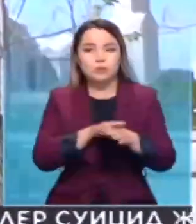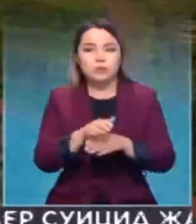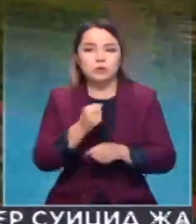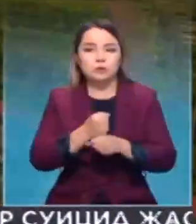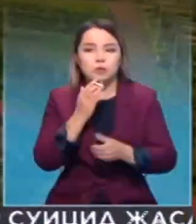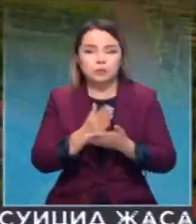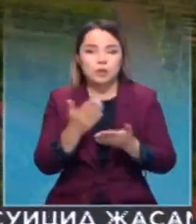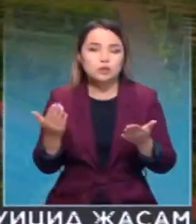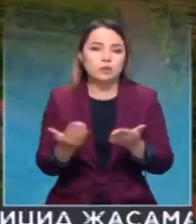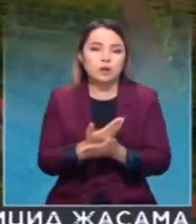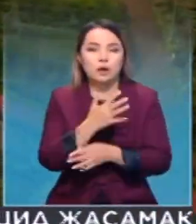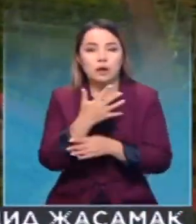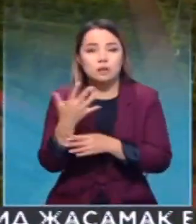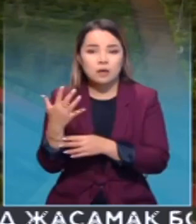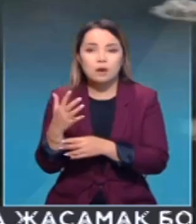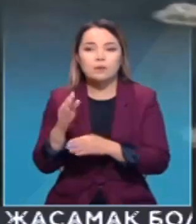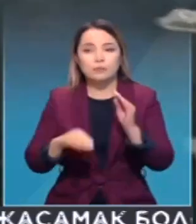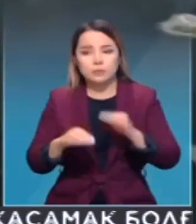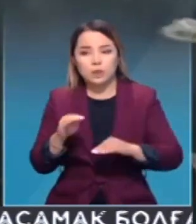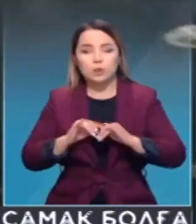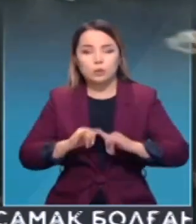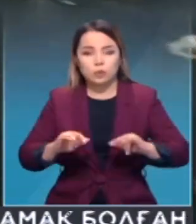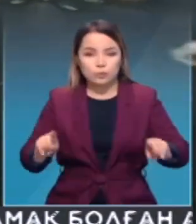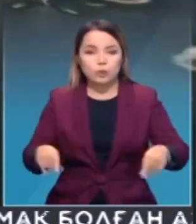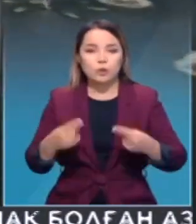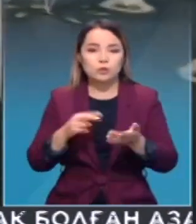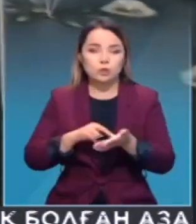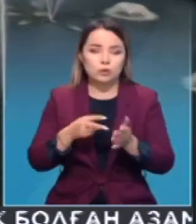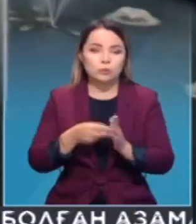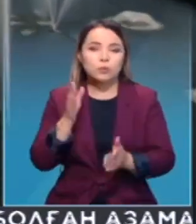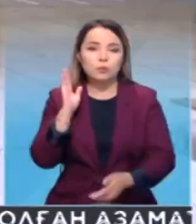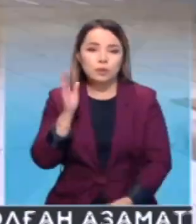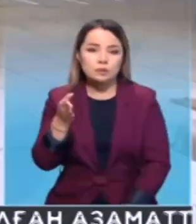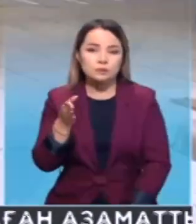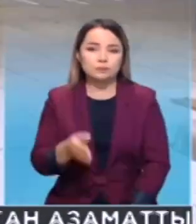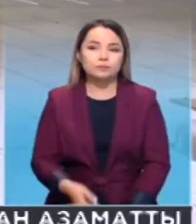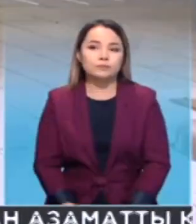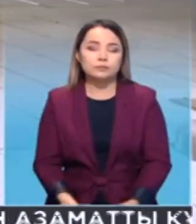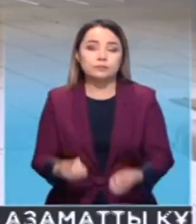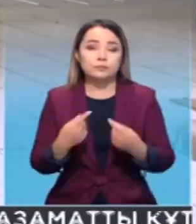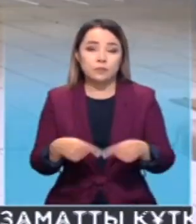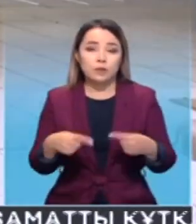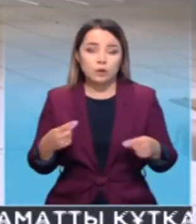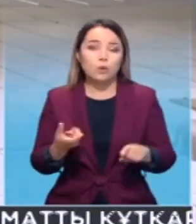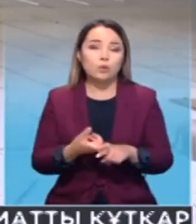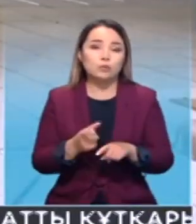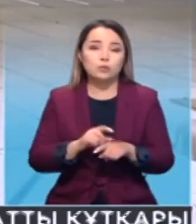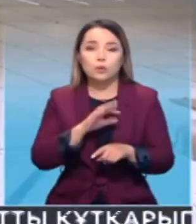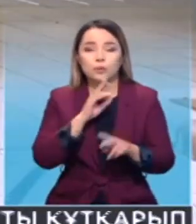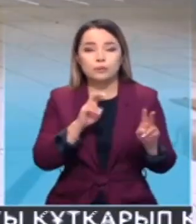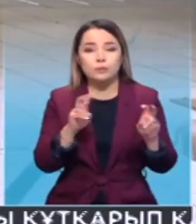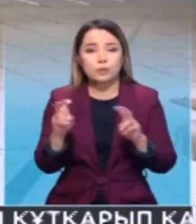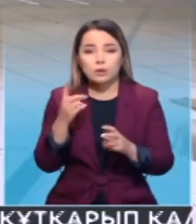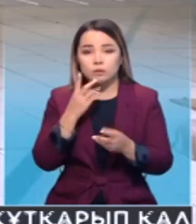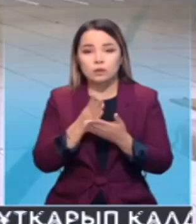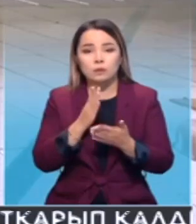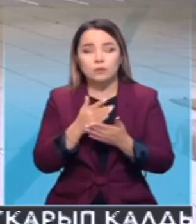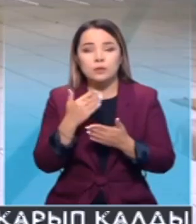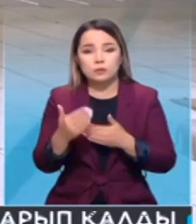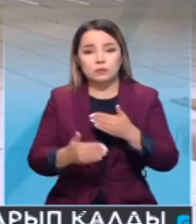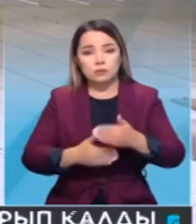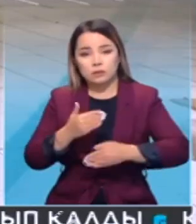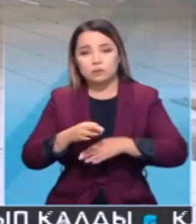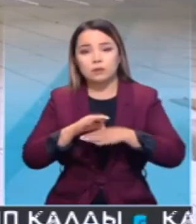күшейтілген. Жаңа аллея мен бақтарды көбейту жоспарланып отыр. Кейбір жерлерде өте көп тұрғын үйлер болатын болса,